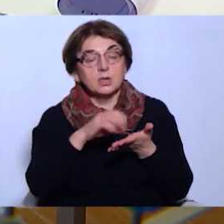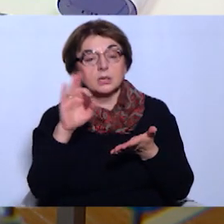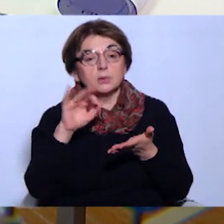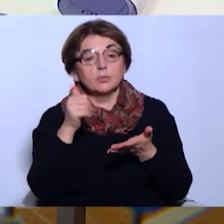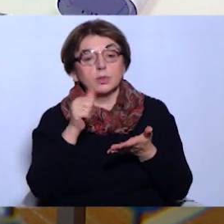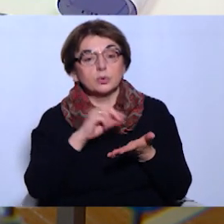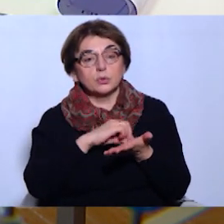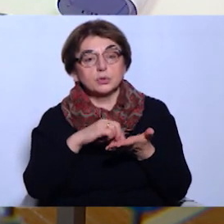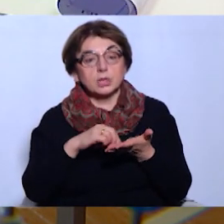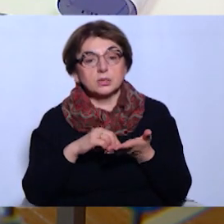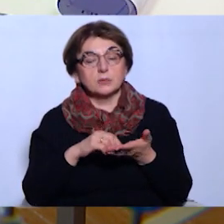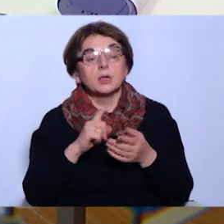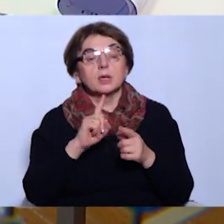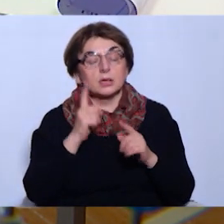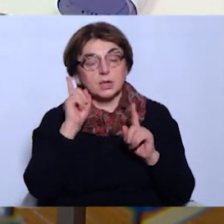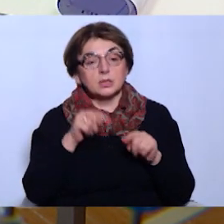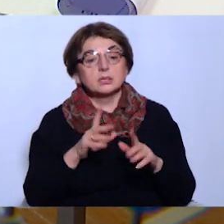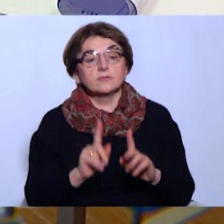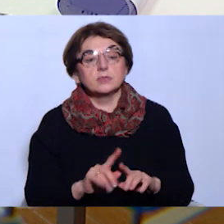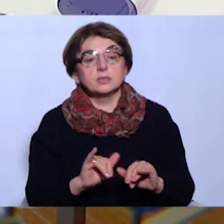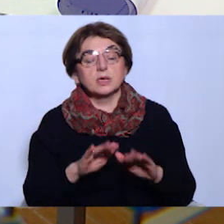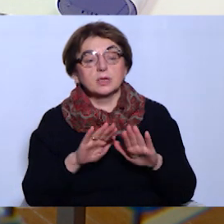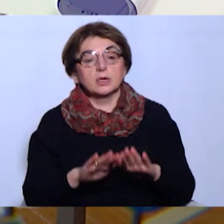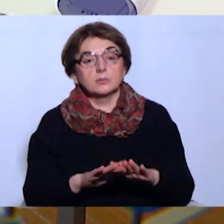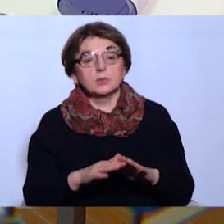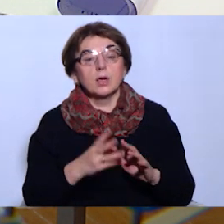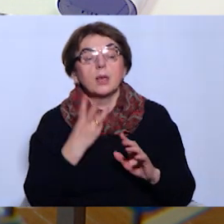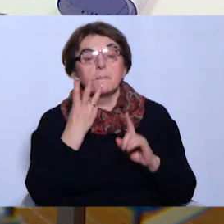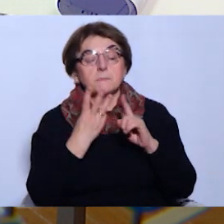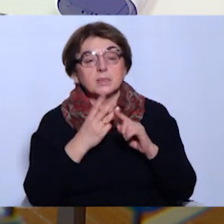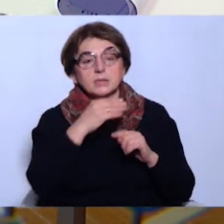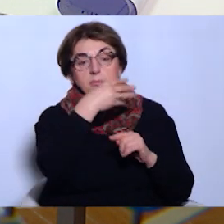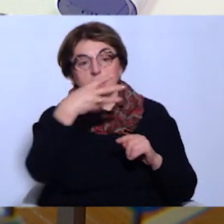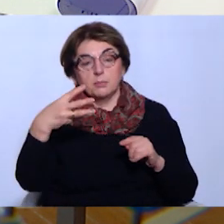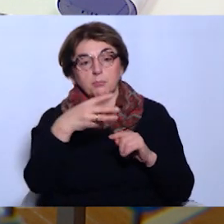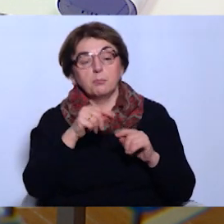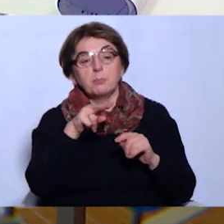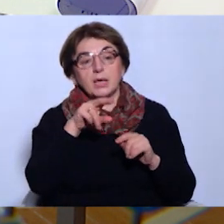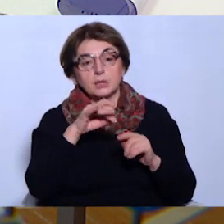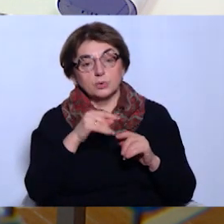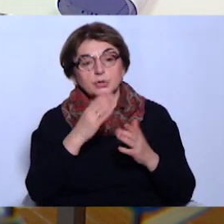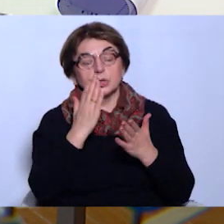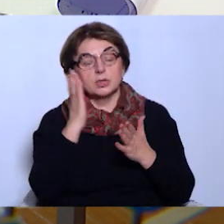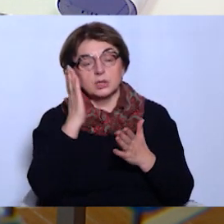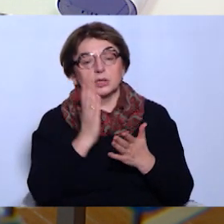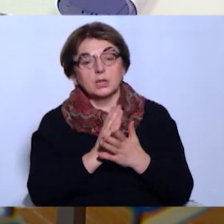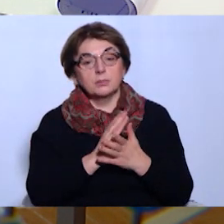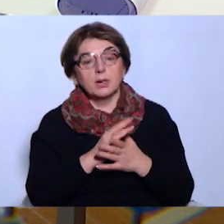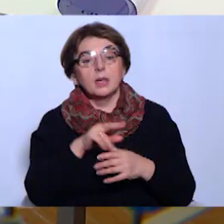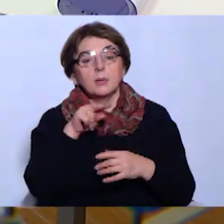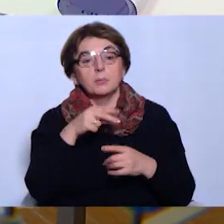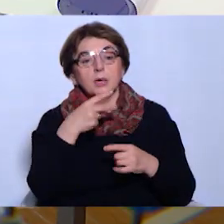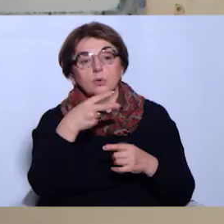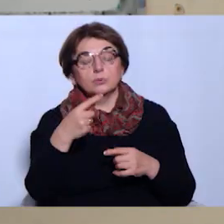კონფიგურაცია. რადგან ის მოთავსებულია მესამე პერიოდში, გვექნება